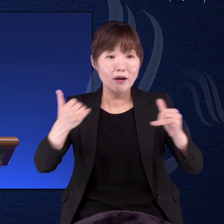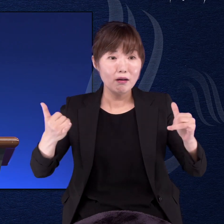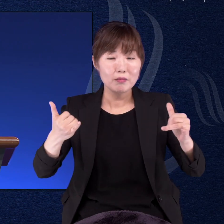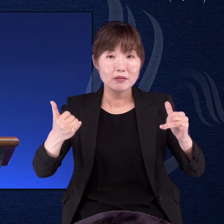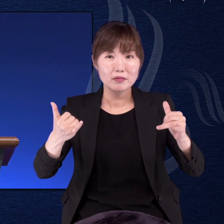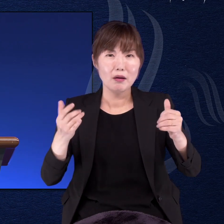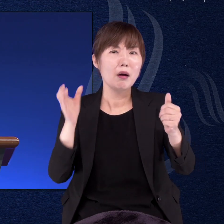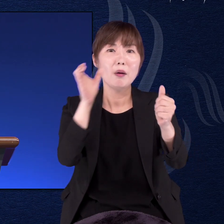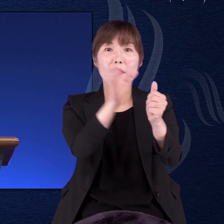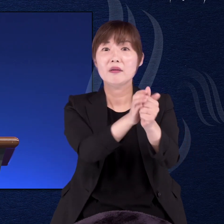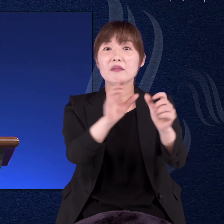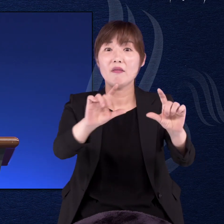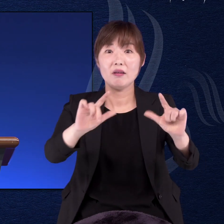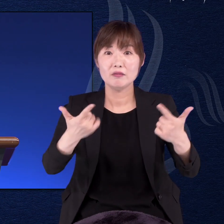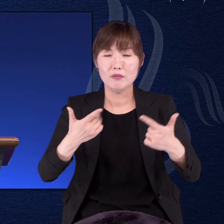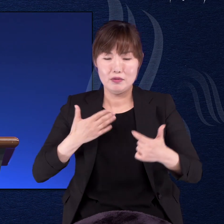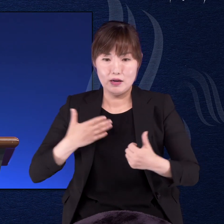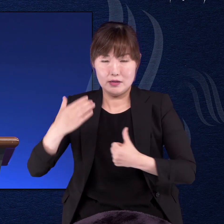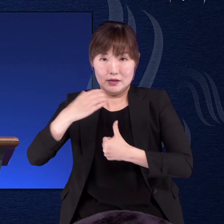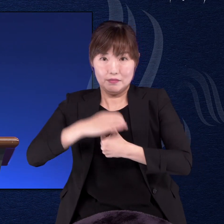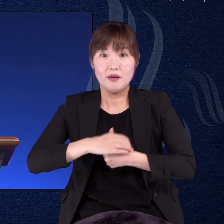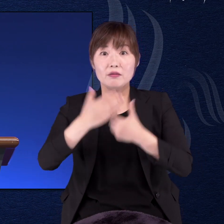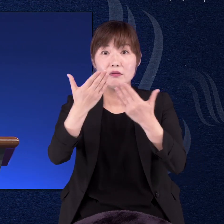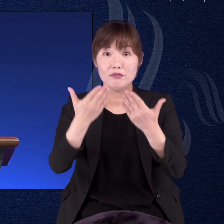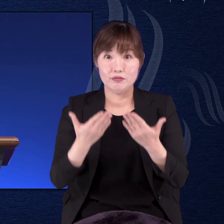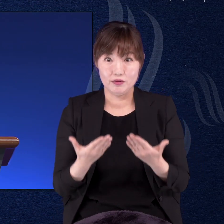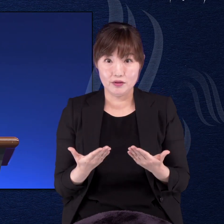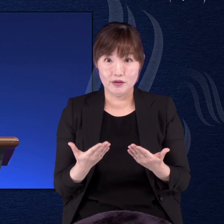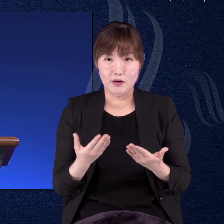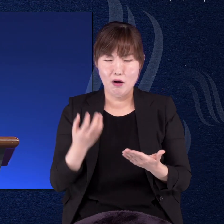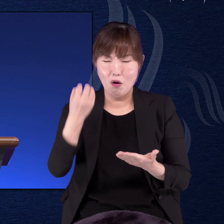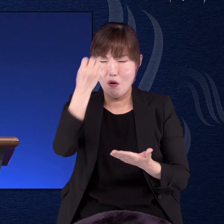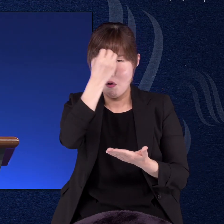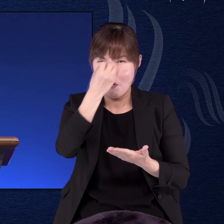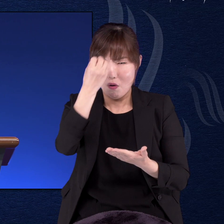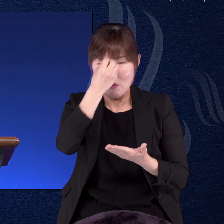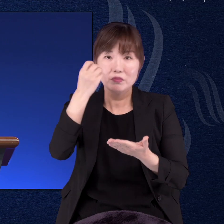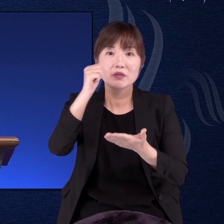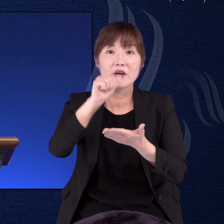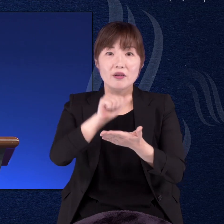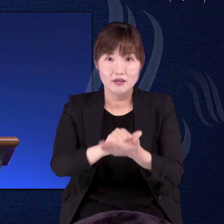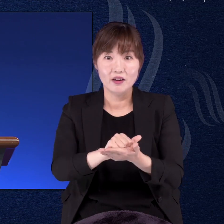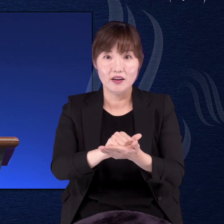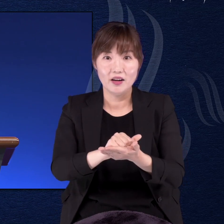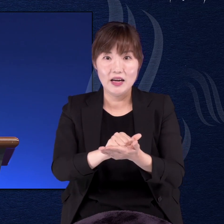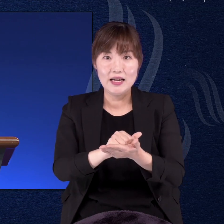택하셨다는 거예요. 이건 엄청난 사실이에요.